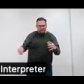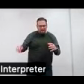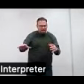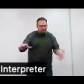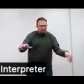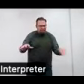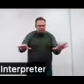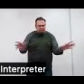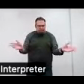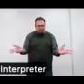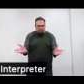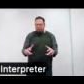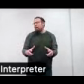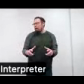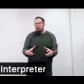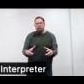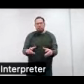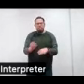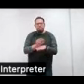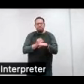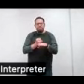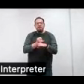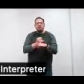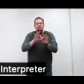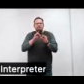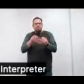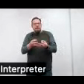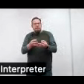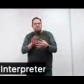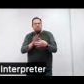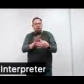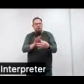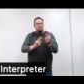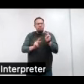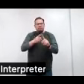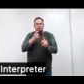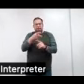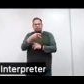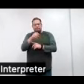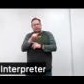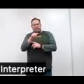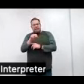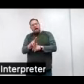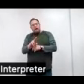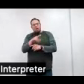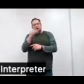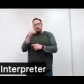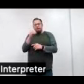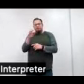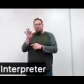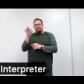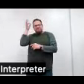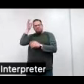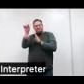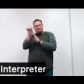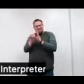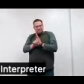البكيني أتول اللي هي جزر البكيني حيث توجد العديد من الجزر الأخرى